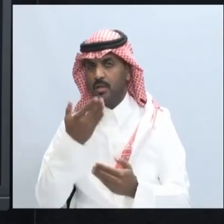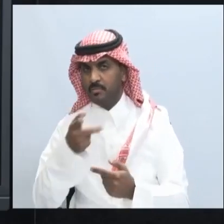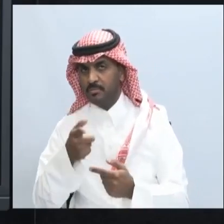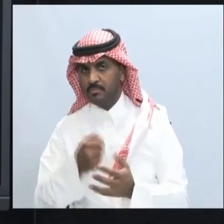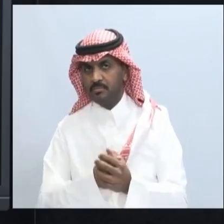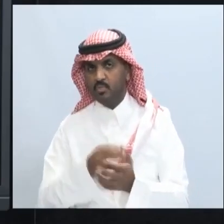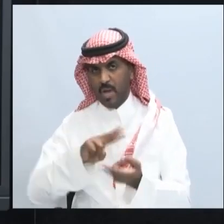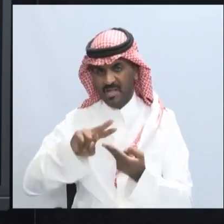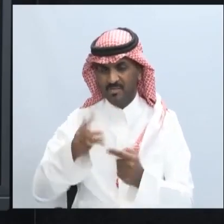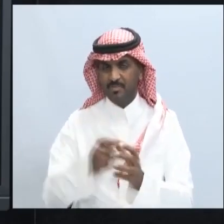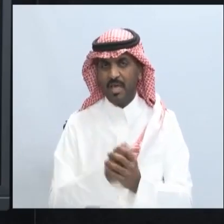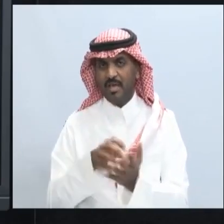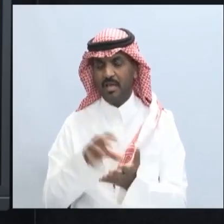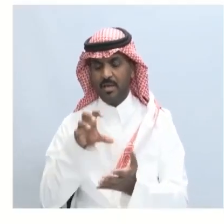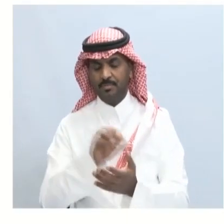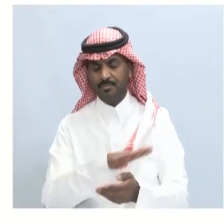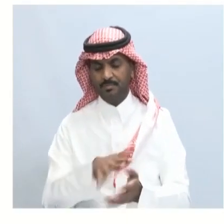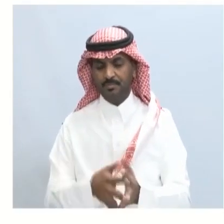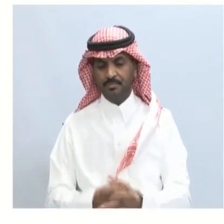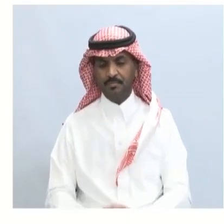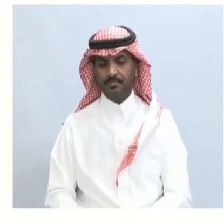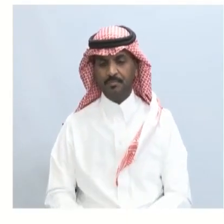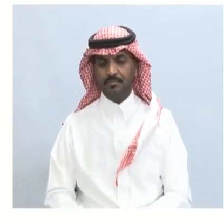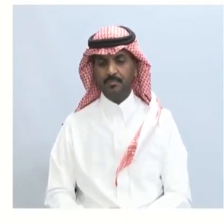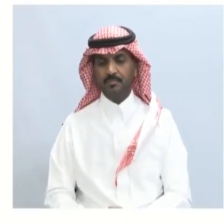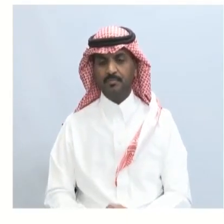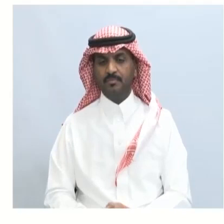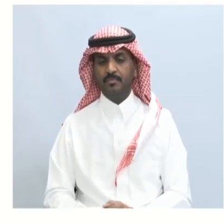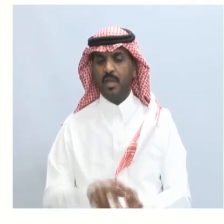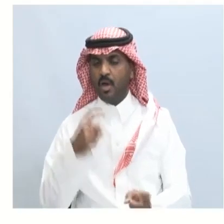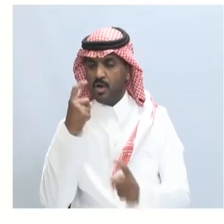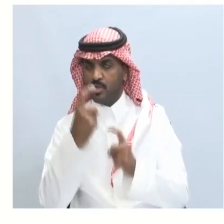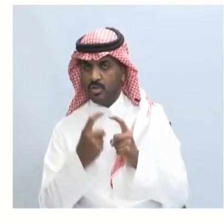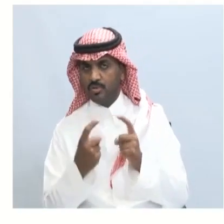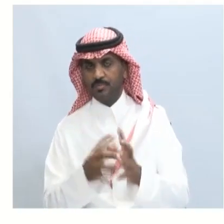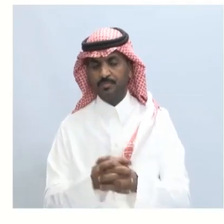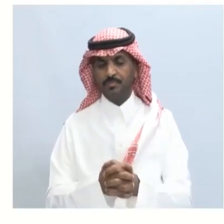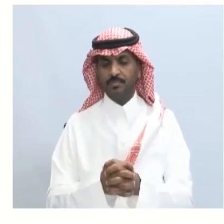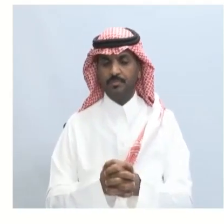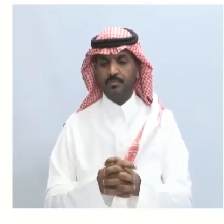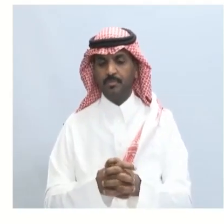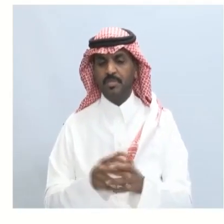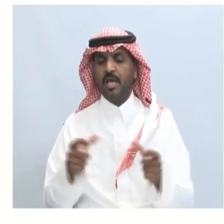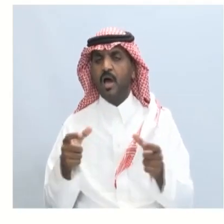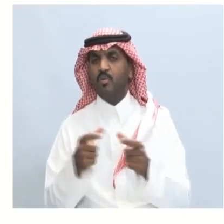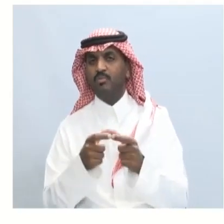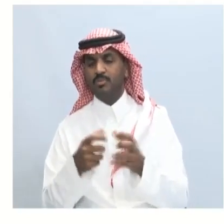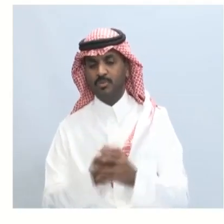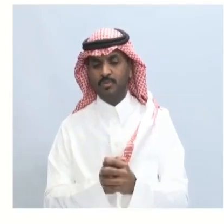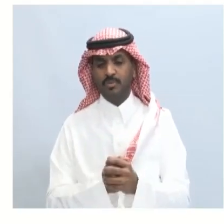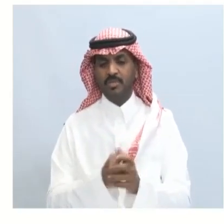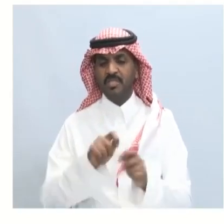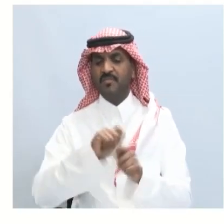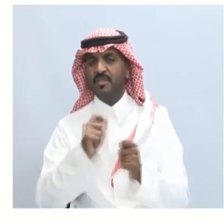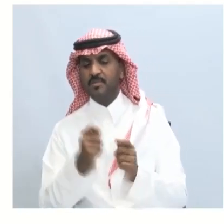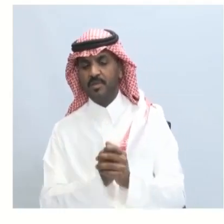موطنه العام في هذا النشاط الاثرائي النواقش وادون بالتعاون مع مجموعتك قم بتصفح